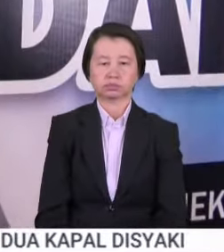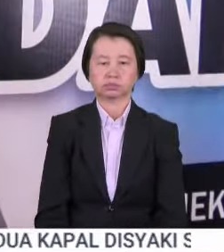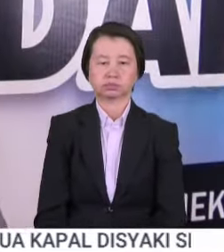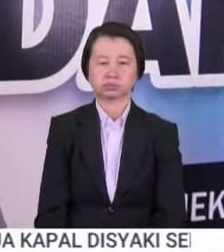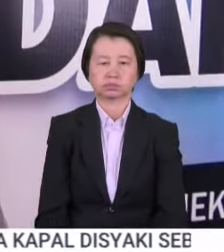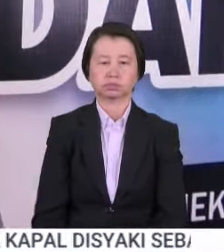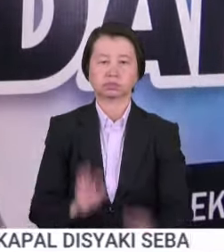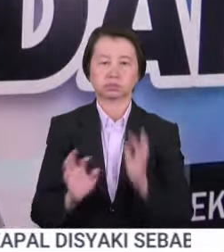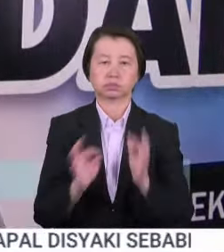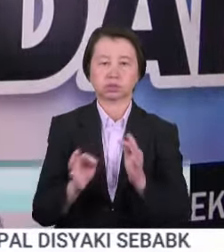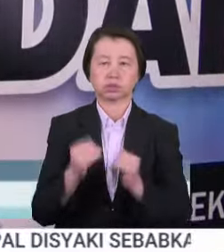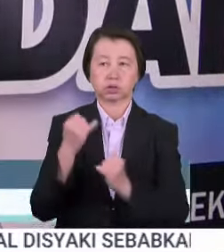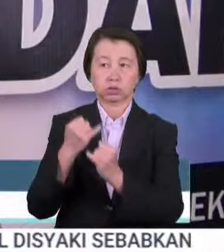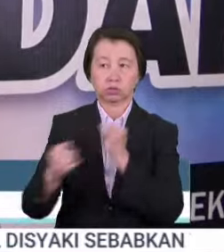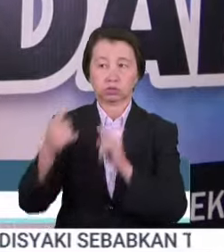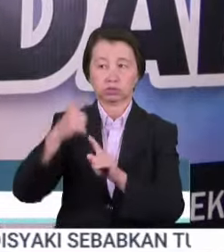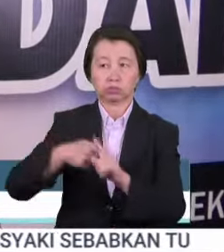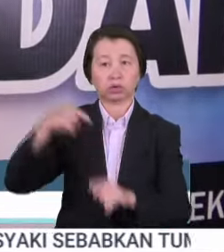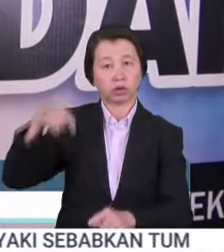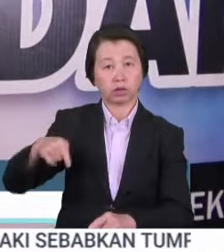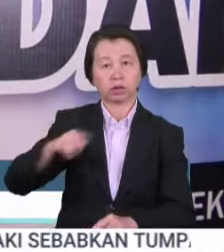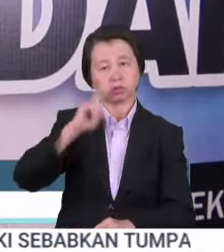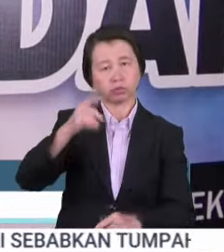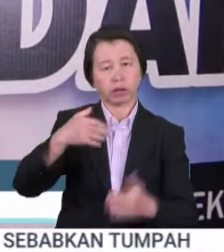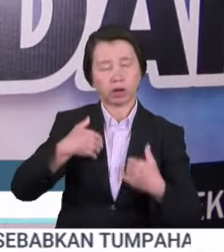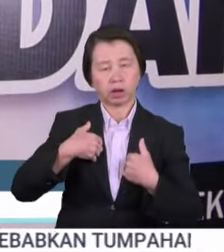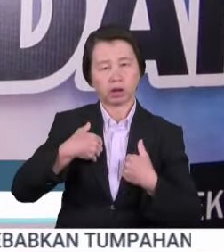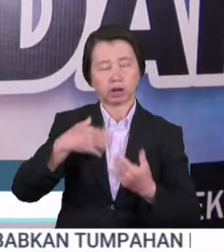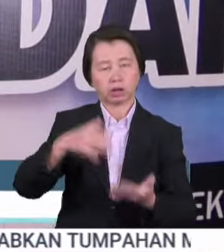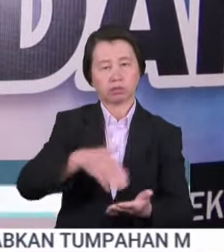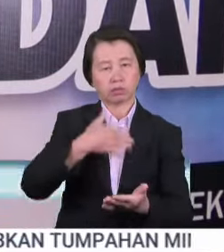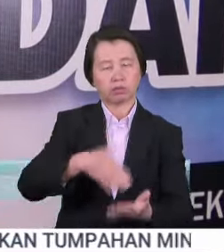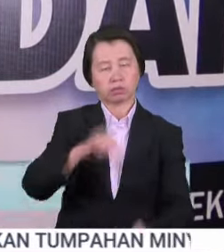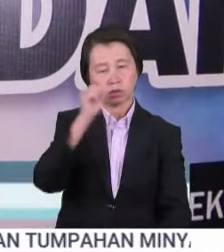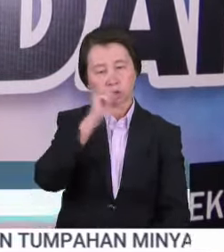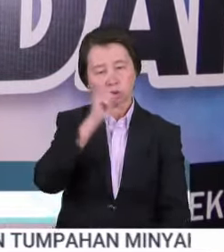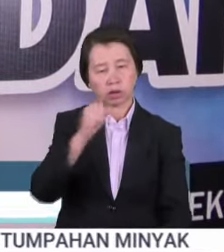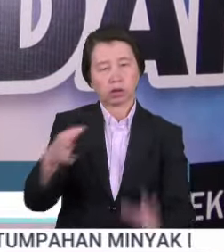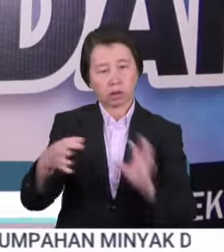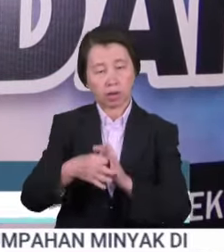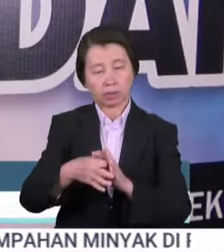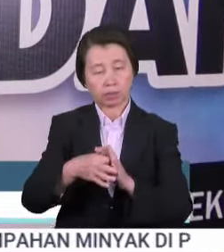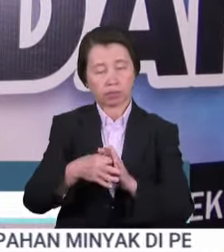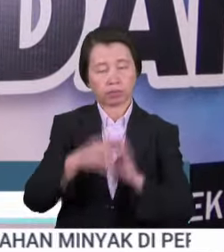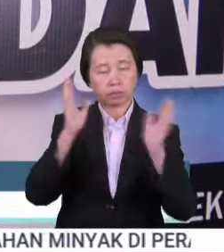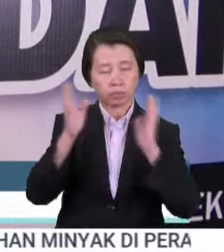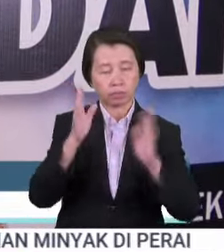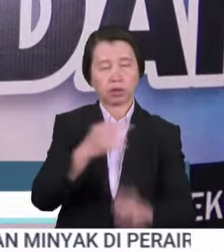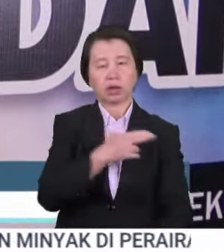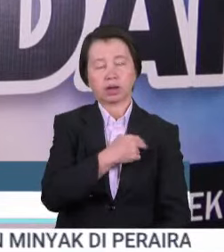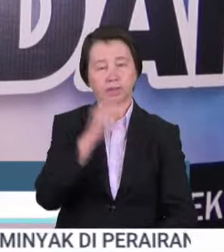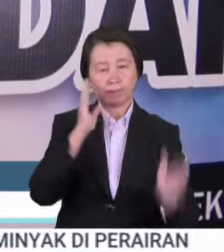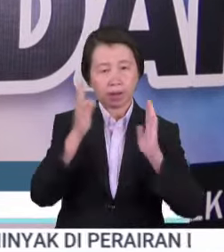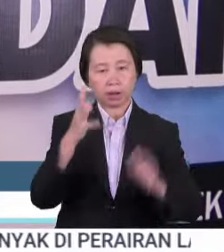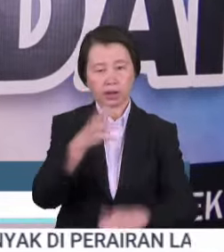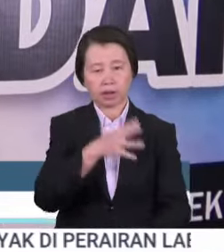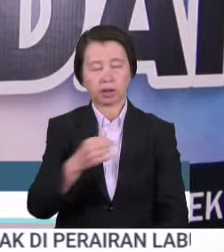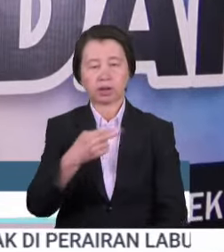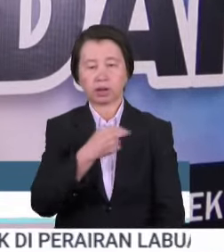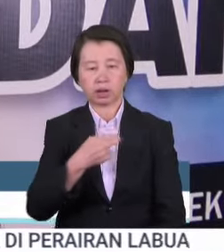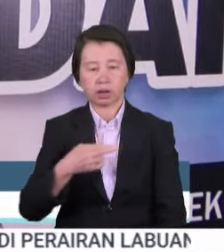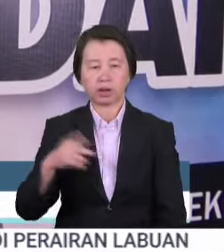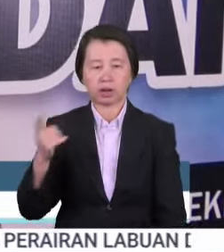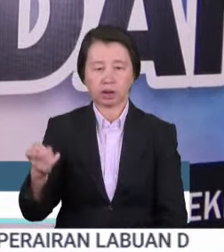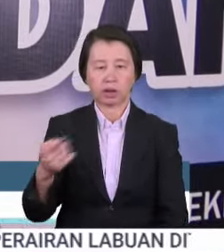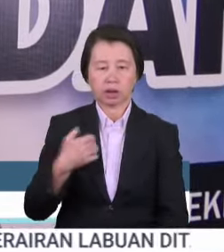Dan kalau nak ikutkan hujung bulan ni sepatutnya ada konsert milenia, iaitu menggabungkan dua negara, artis Malaysia dan Indonesia, iaitu ada Siti Badriah,